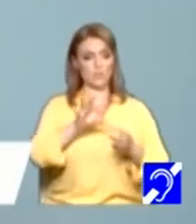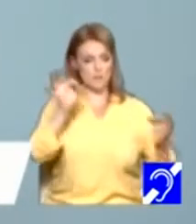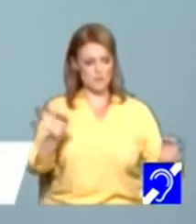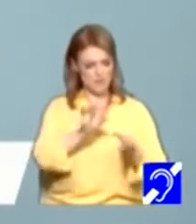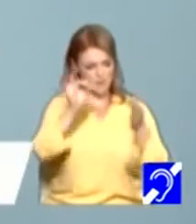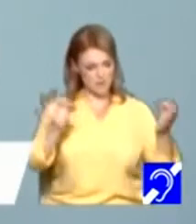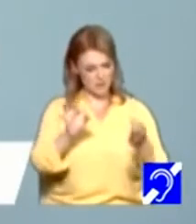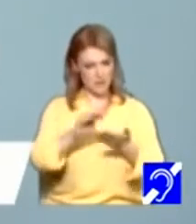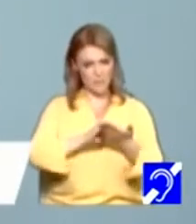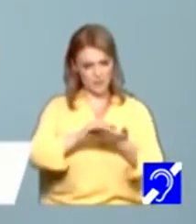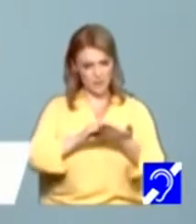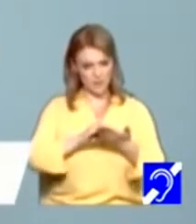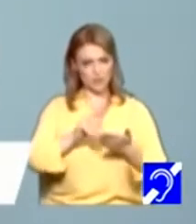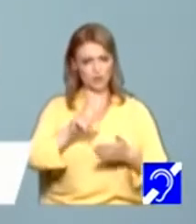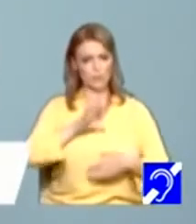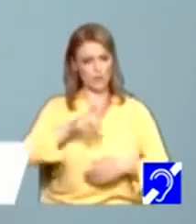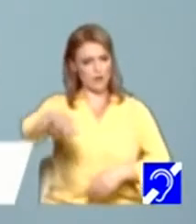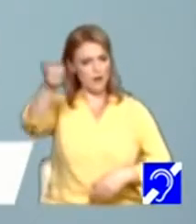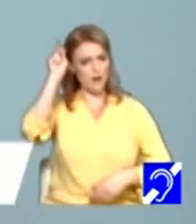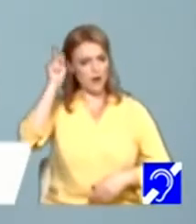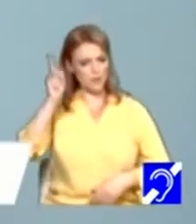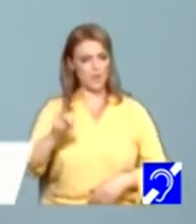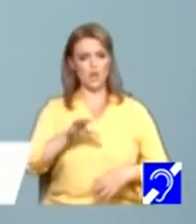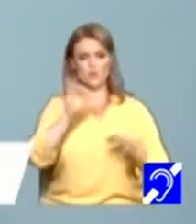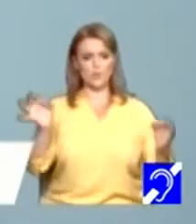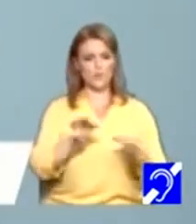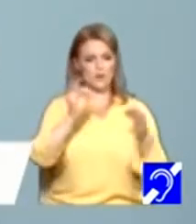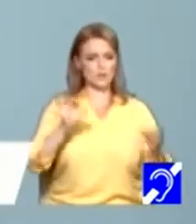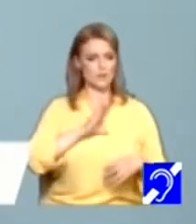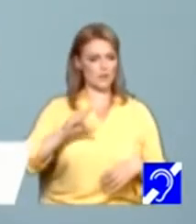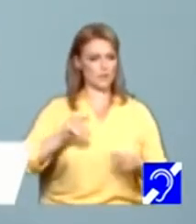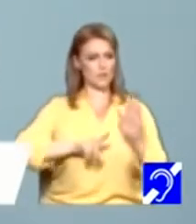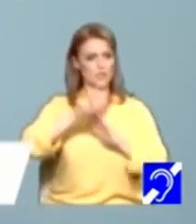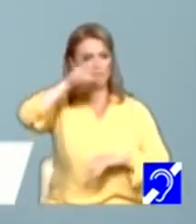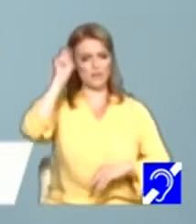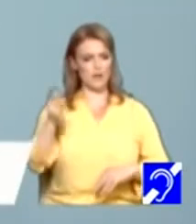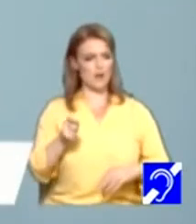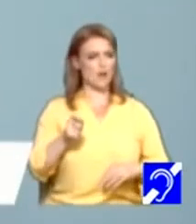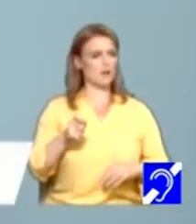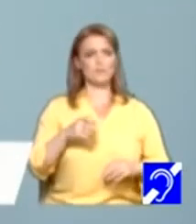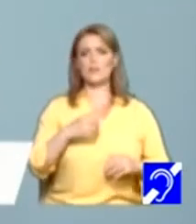nu mai aibă niciun război mondial, din niciun motiv. Pentru că